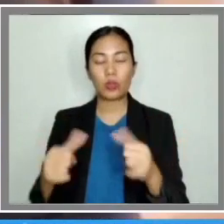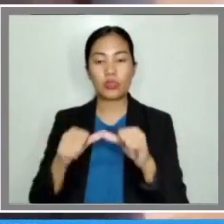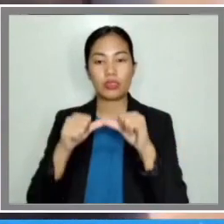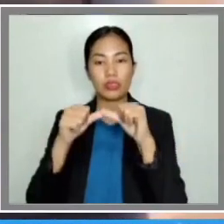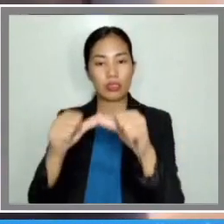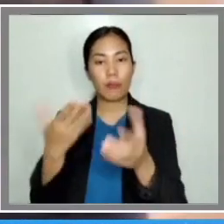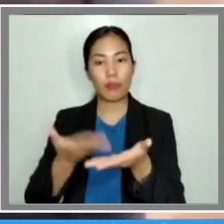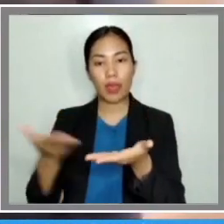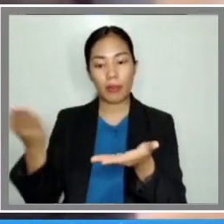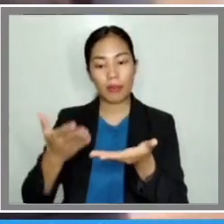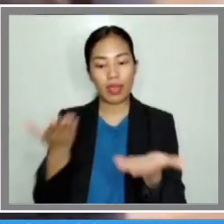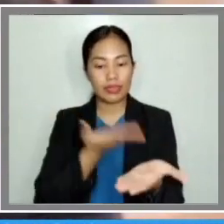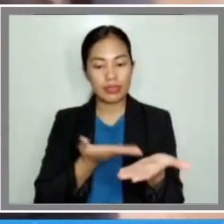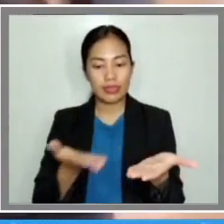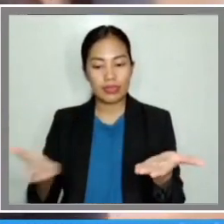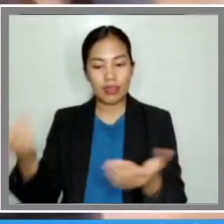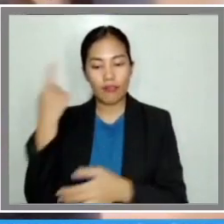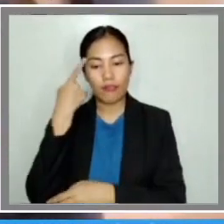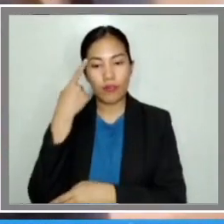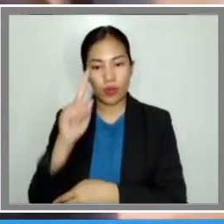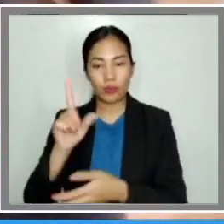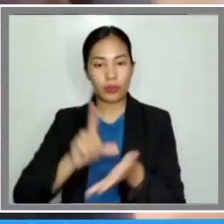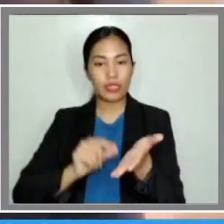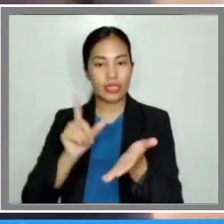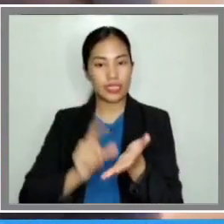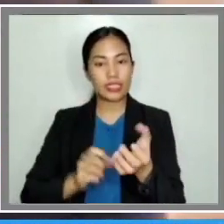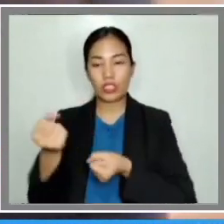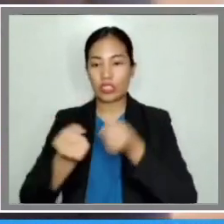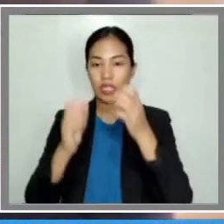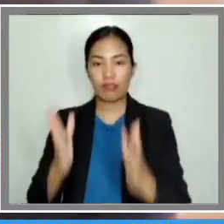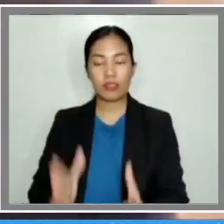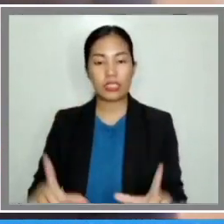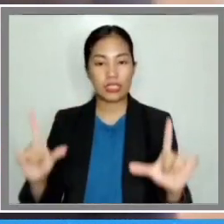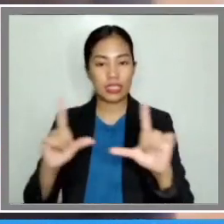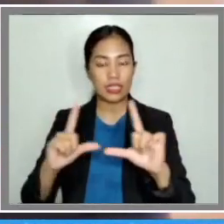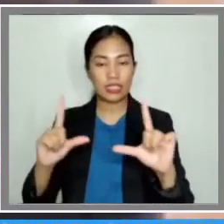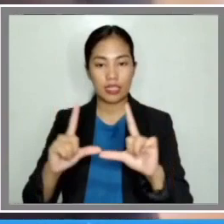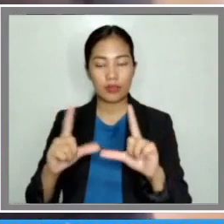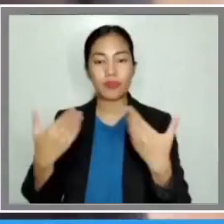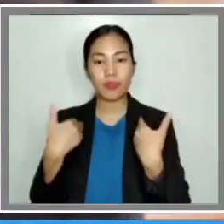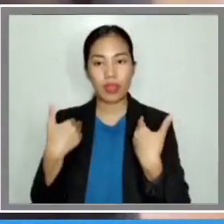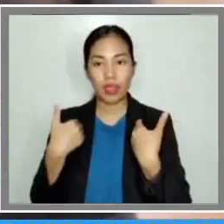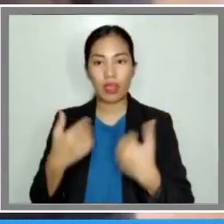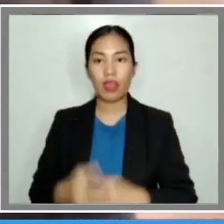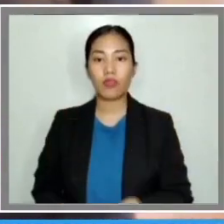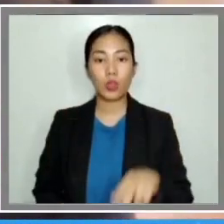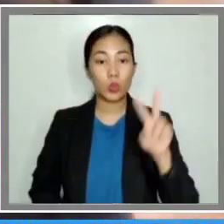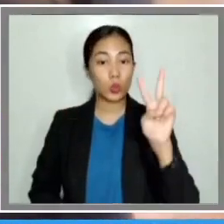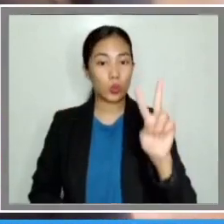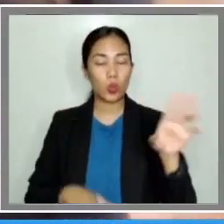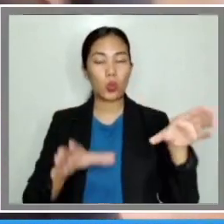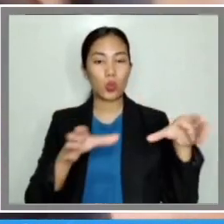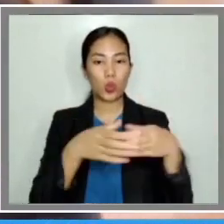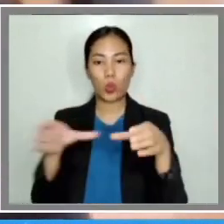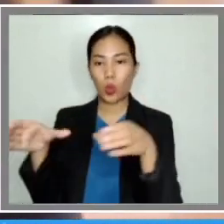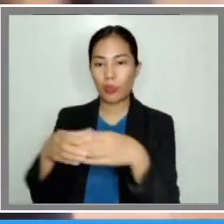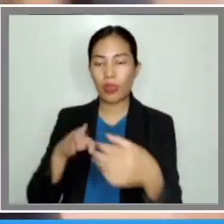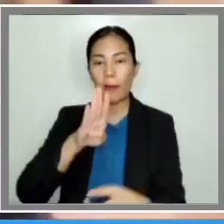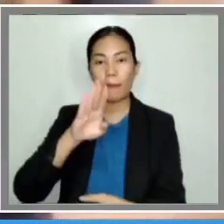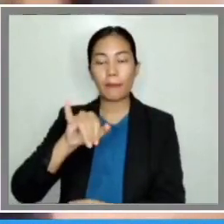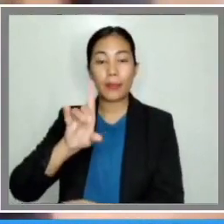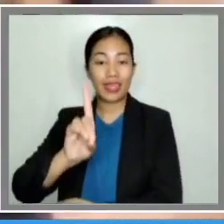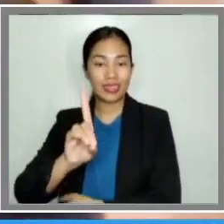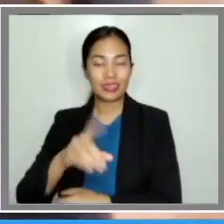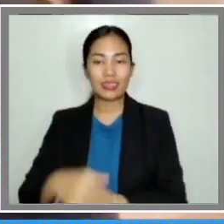cards para sa driver's license at may nakalusot na nga na dalawa na mga bidder para rito. Yan ang pinakahuling balita mula rito sa Quezon